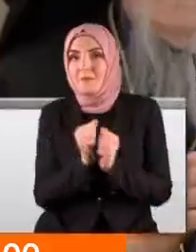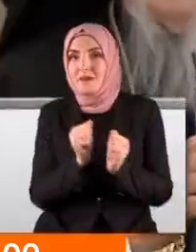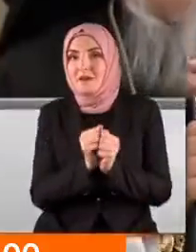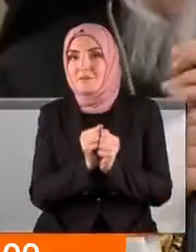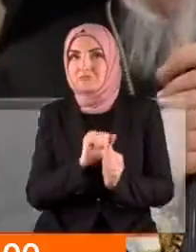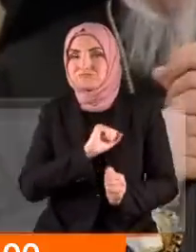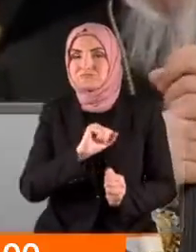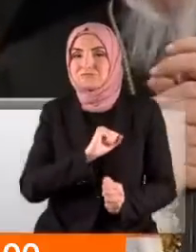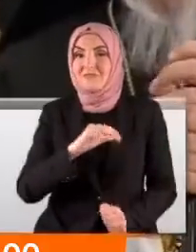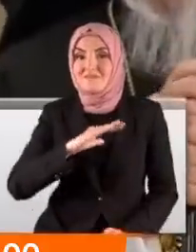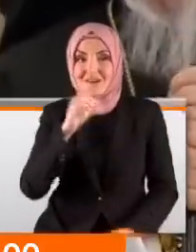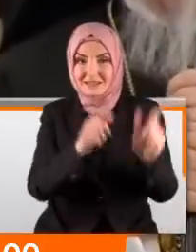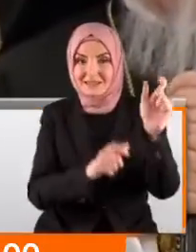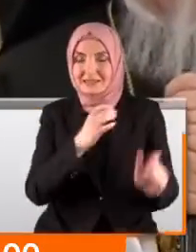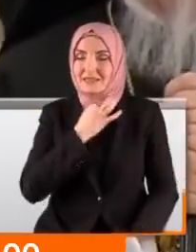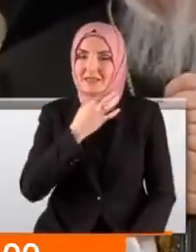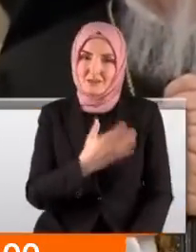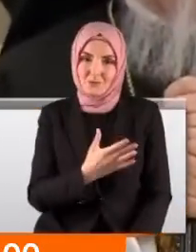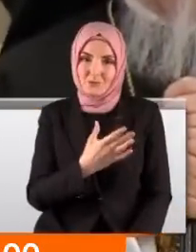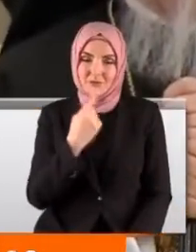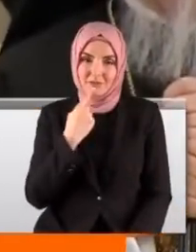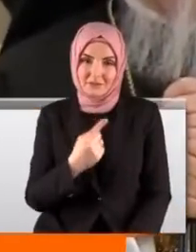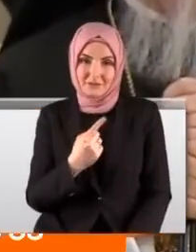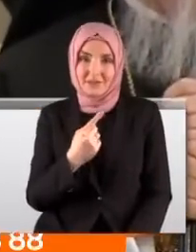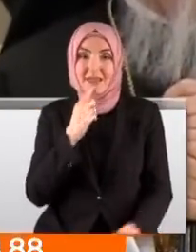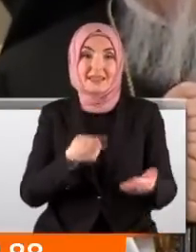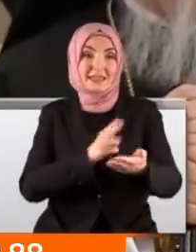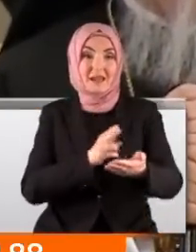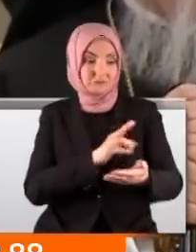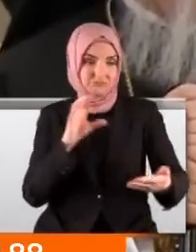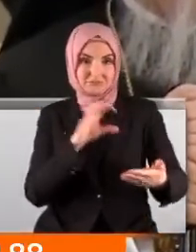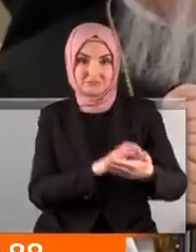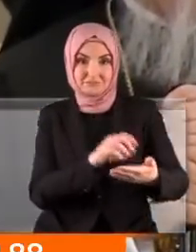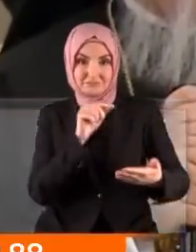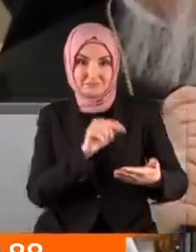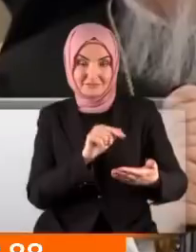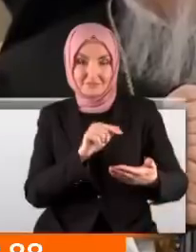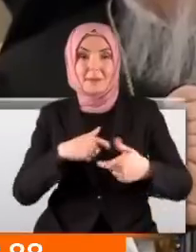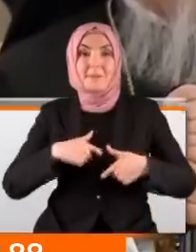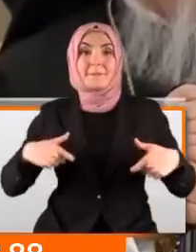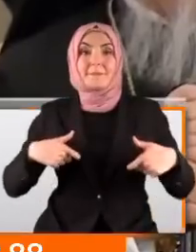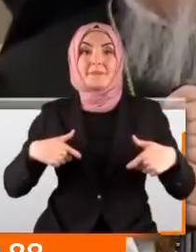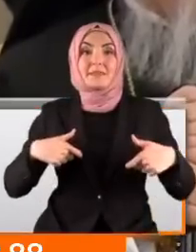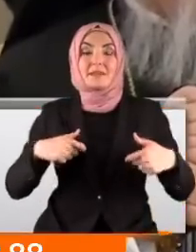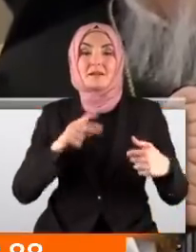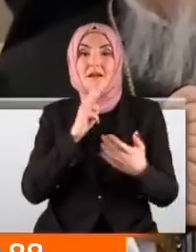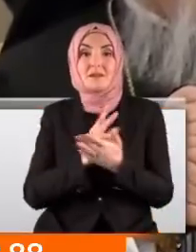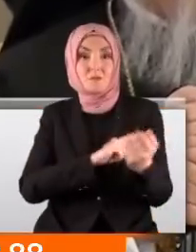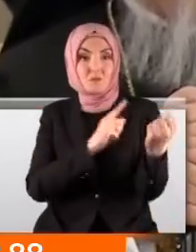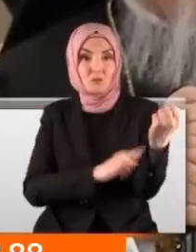etti. Dergi kapakları üzerinden milli iradeye müdahale girişimlerini de